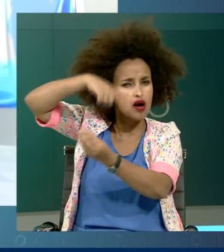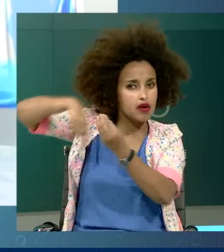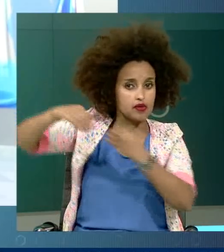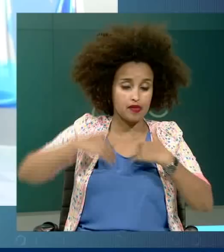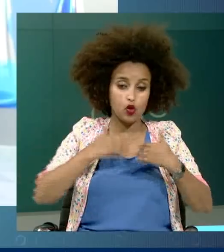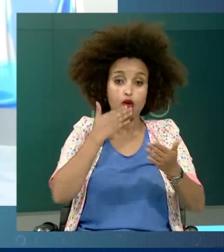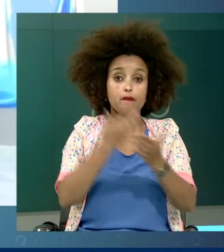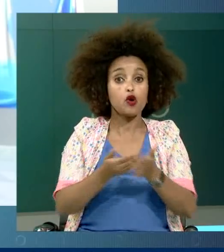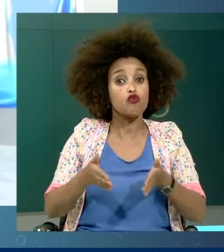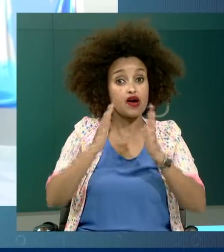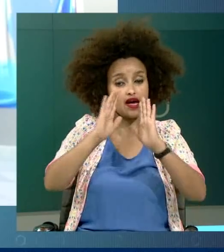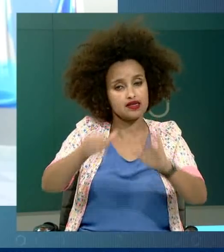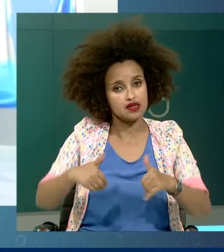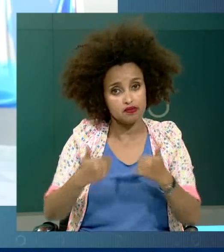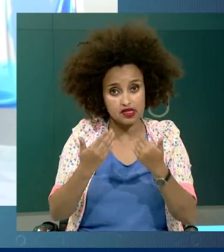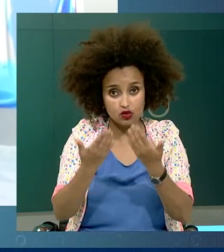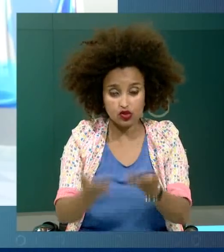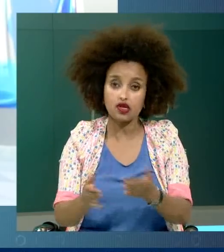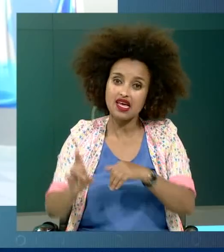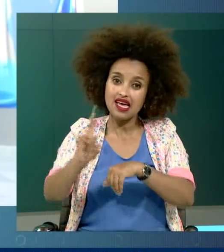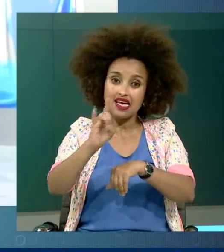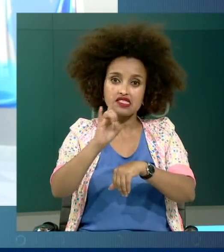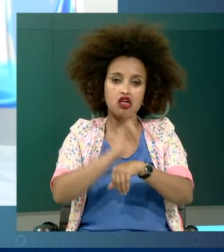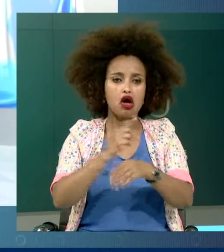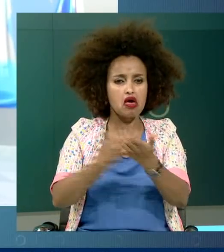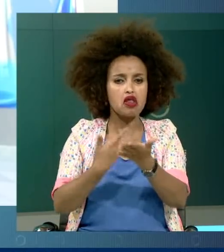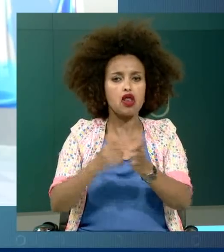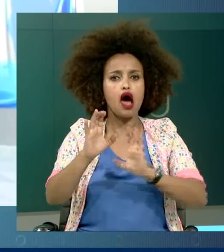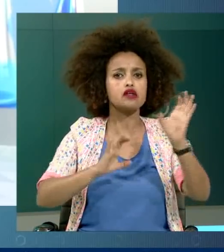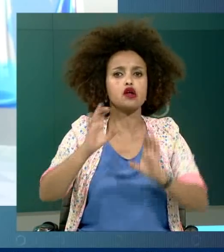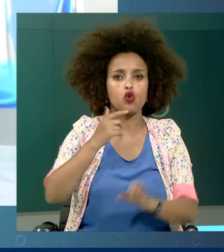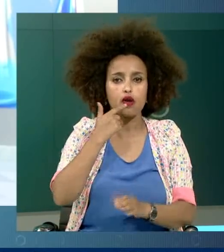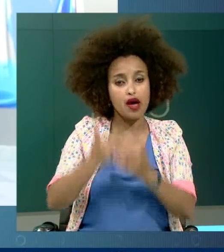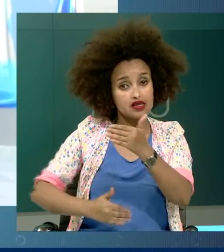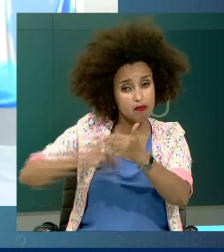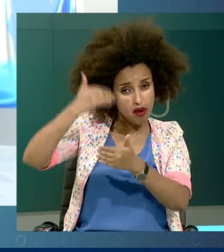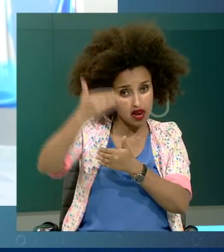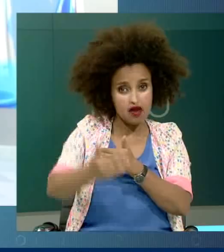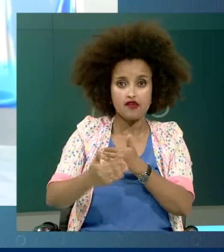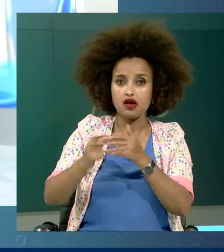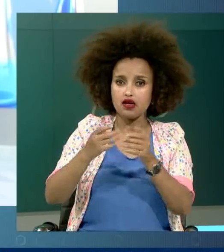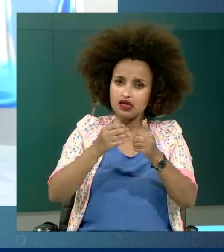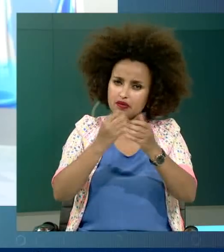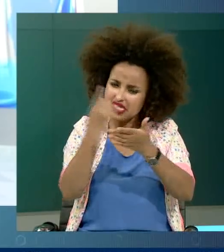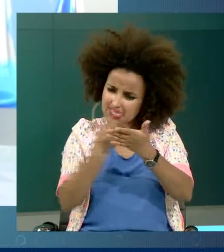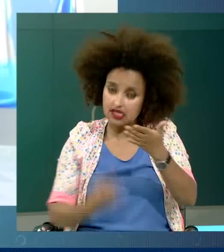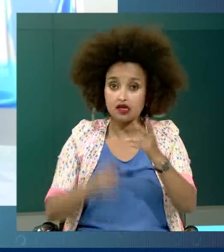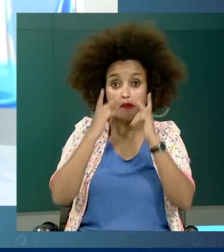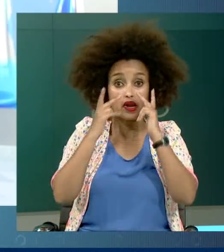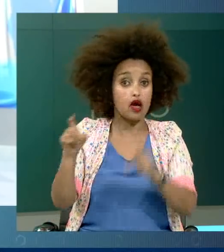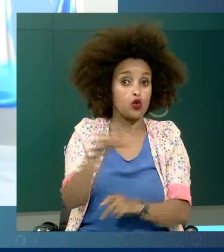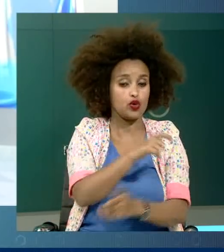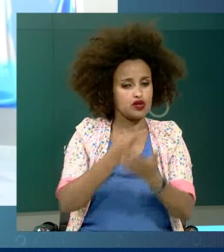አገልግሎት የሚሰጡትን እንደዚሁ ከዜና ባለፈ በፕሮግራም መልኩ የምንሸፍን ይሆናል። ምክንያቱም እንደዚህ አይነት